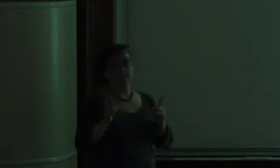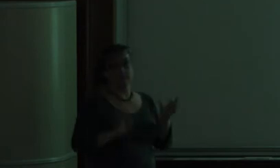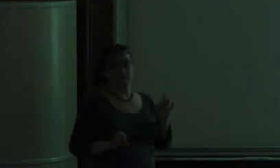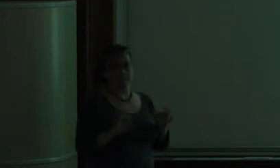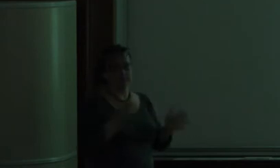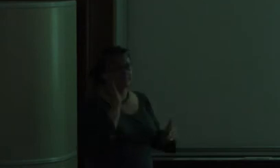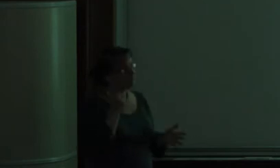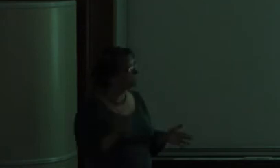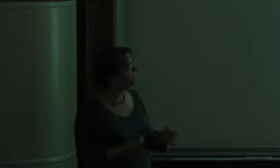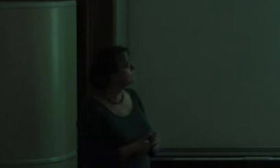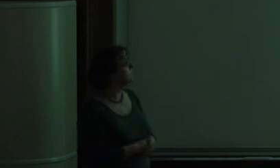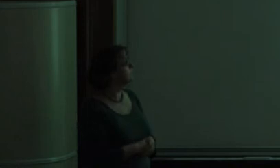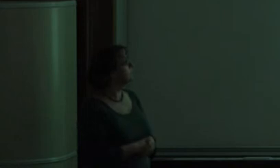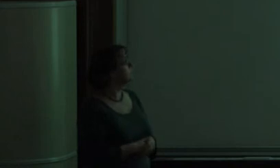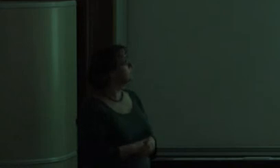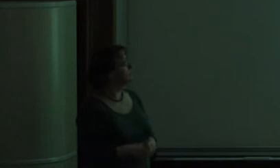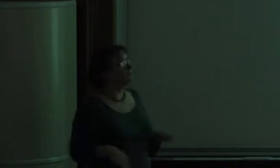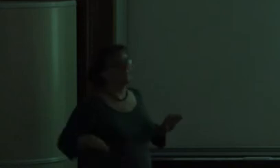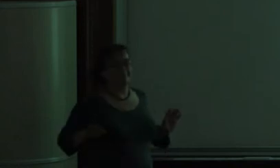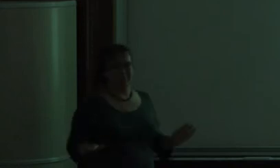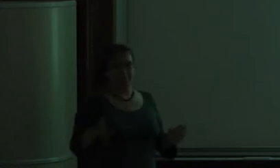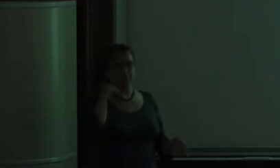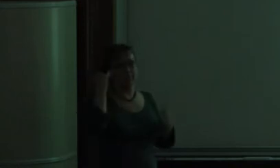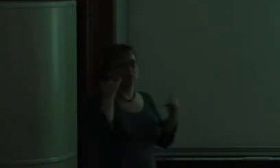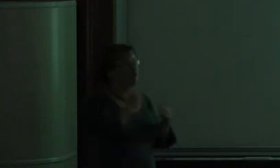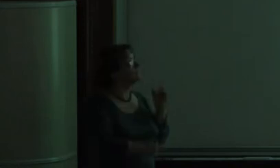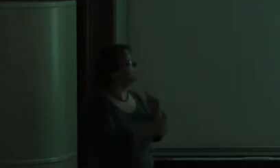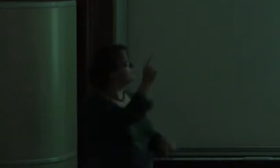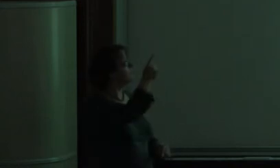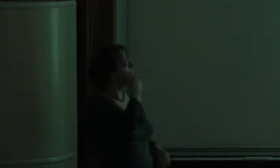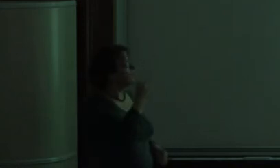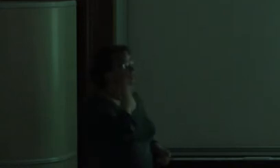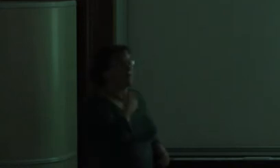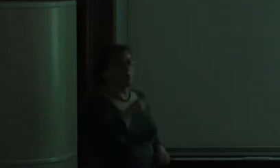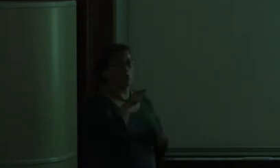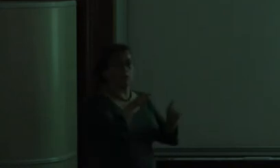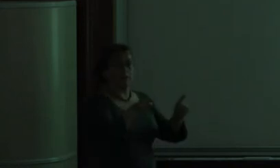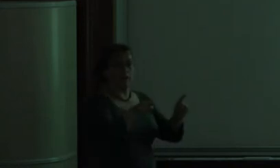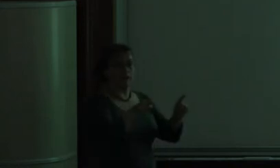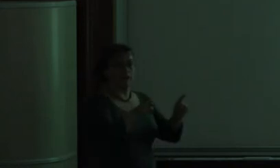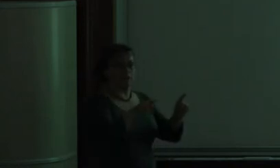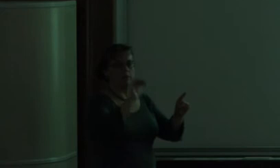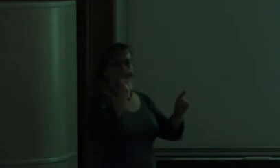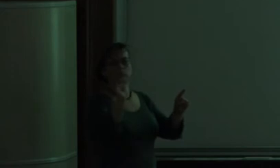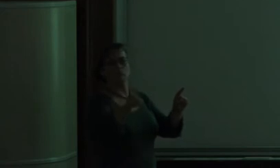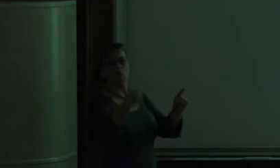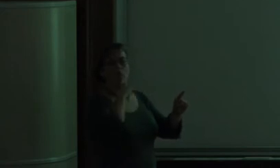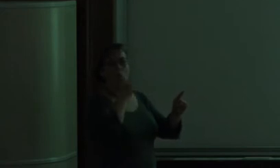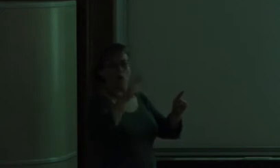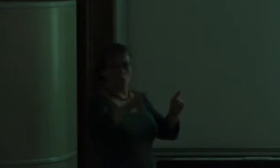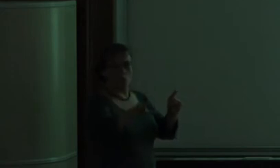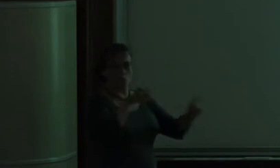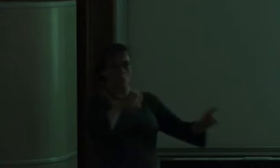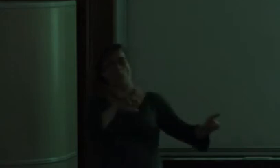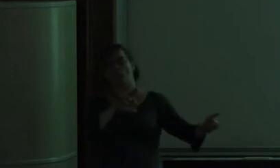qui est connecté. Bon, maintenant, supposons que là, je veuille récupérer le contenu de ça.